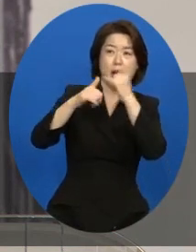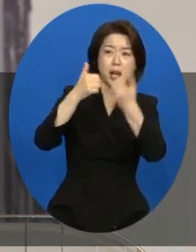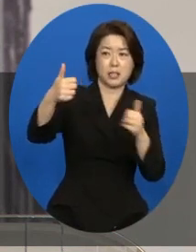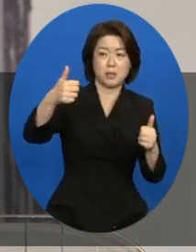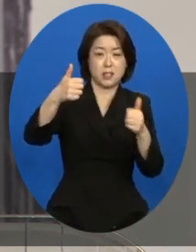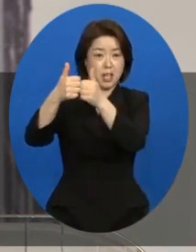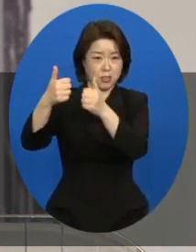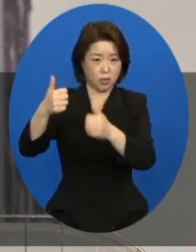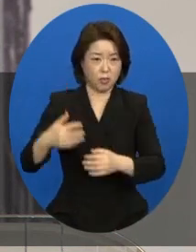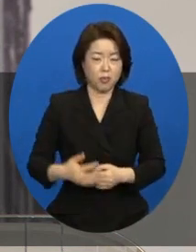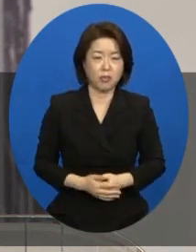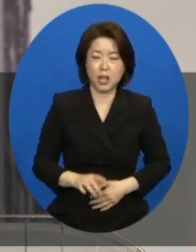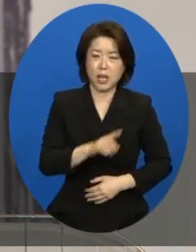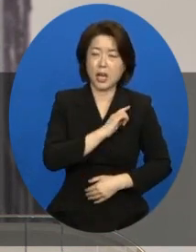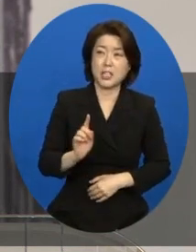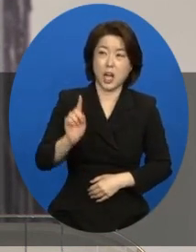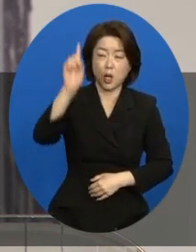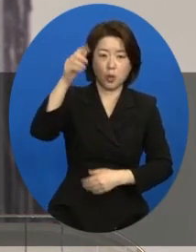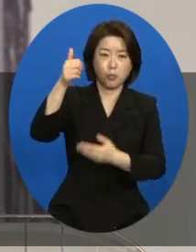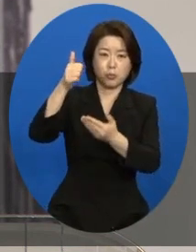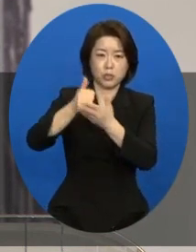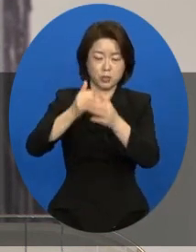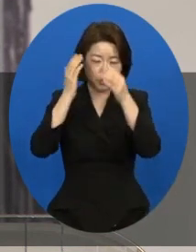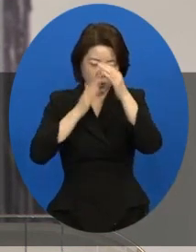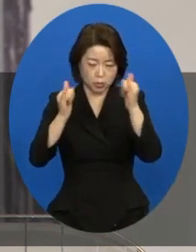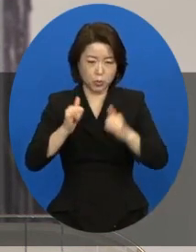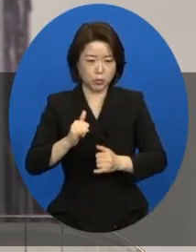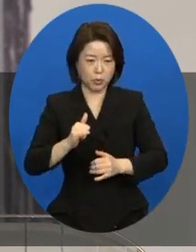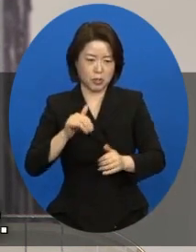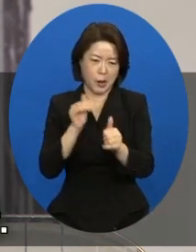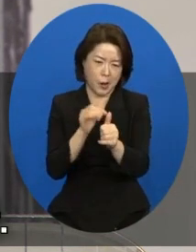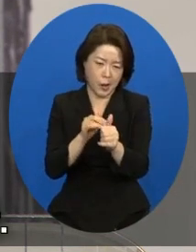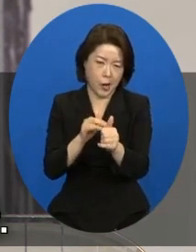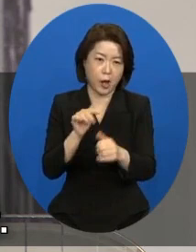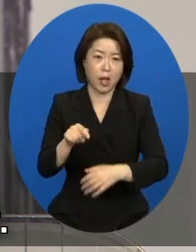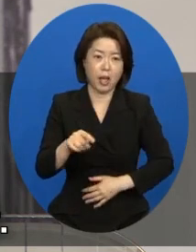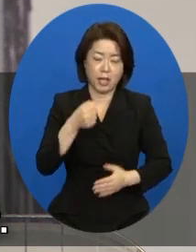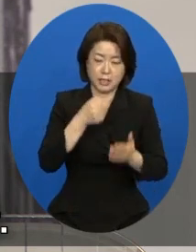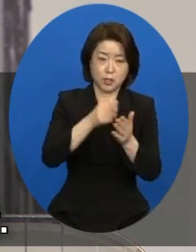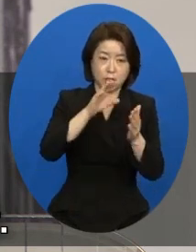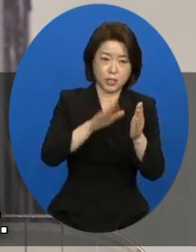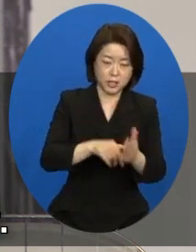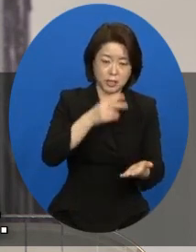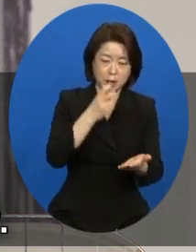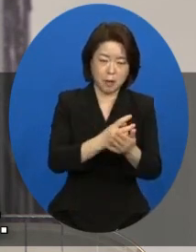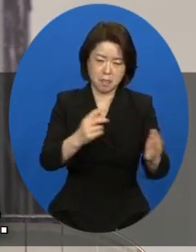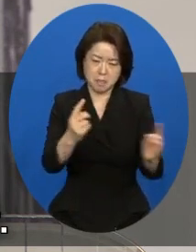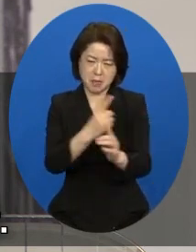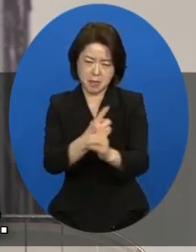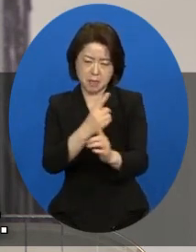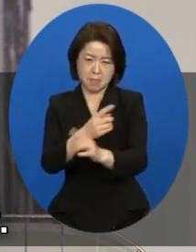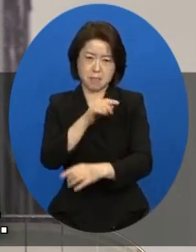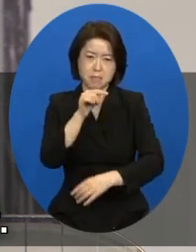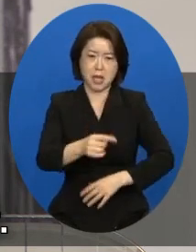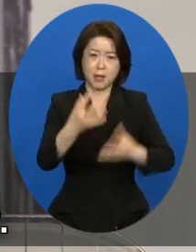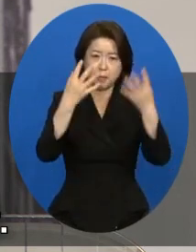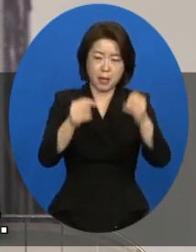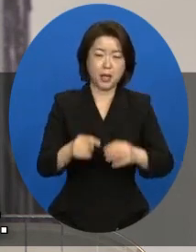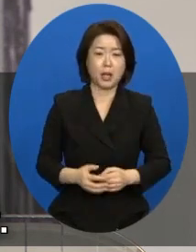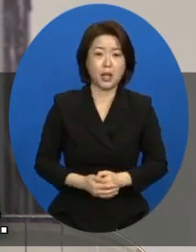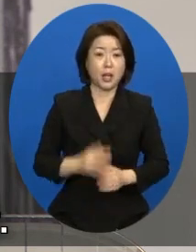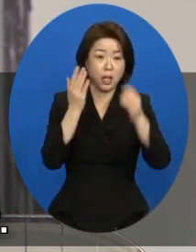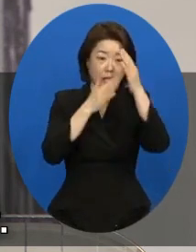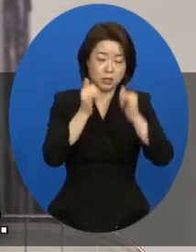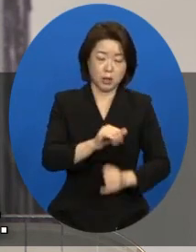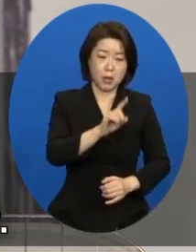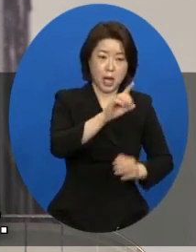대적합니다. 가장 높으신 분의 성도들을 괴롭힙니다. 정해진 때와 법을 바꾸려고 합니다. 그래서 성도들은 한 때와